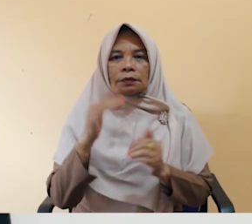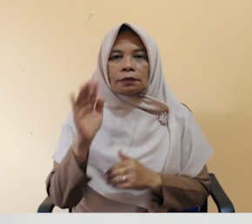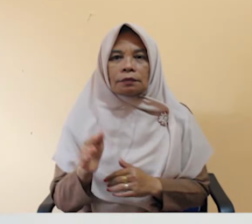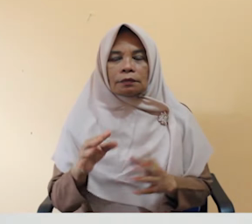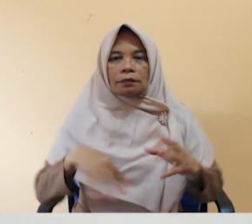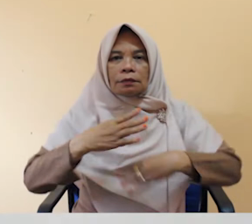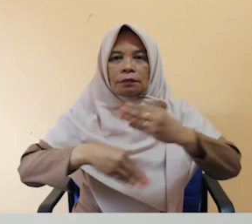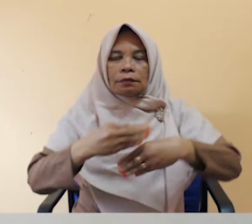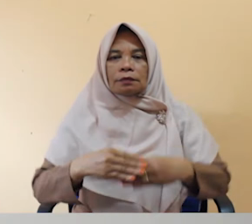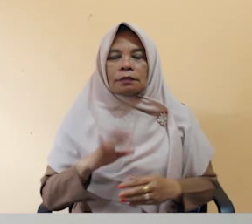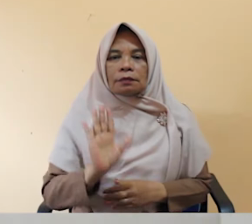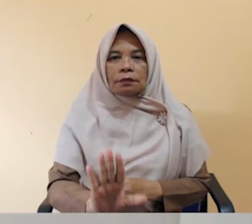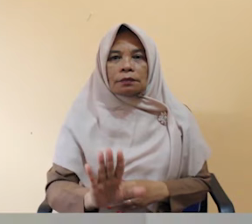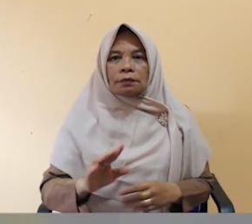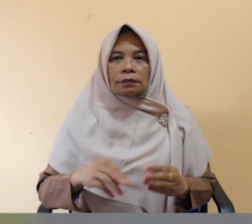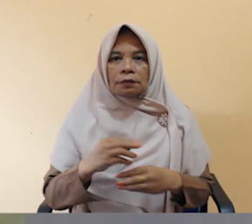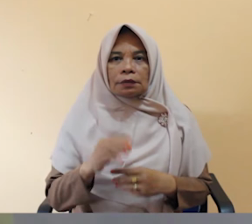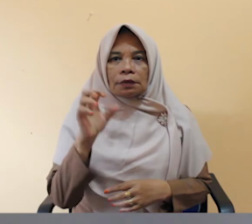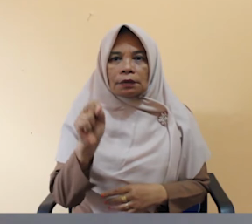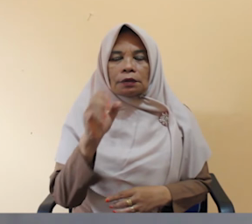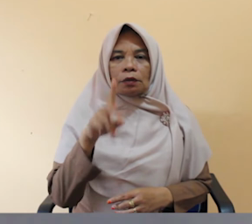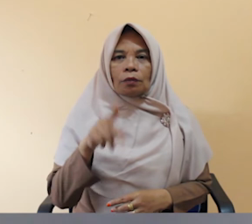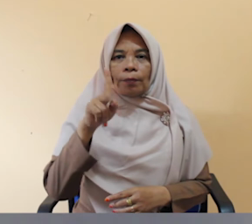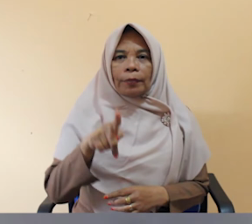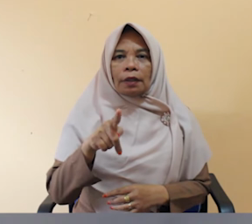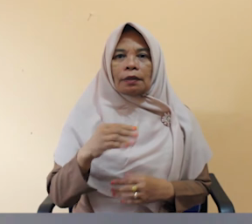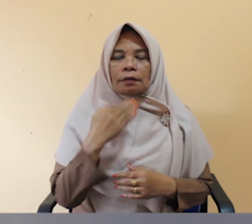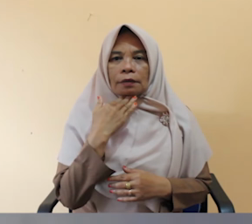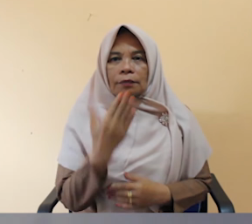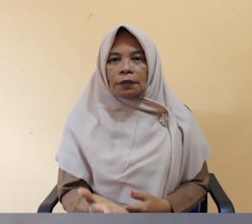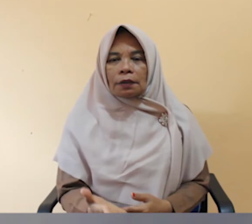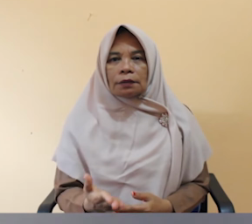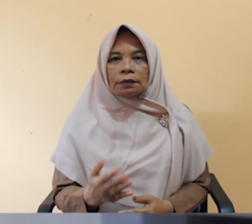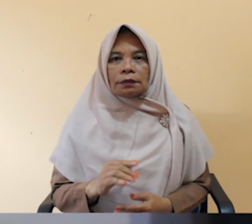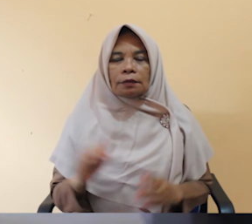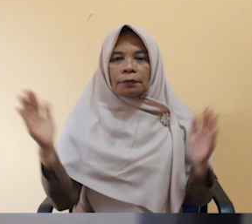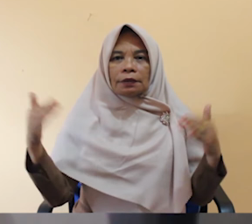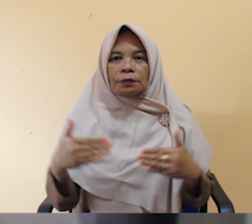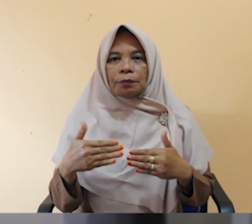permohonan Anda sesuai dengan SOP. Terima kasih dan sampai jumpa.